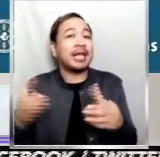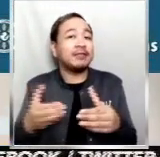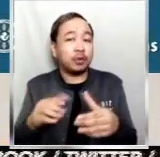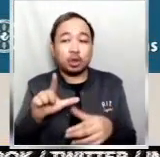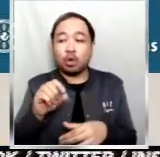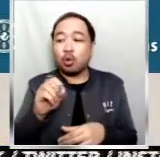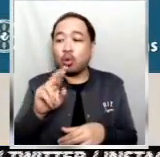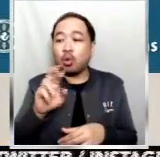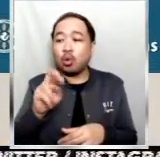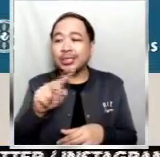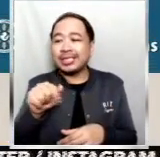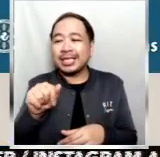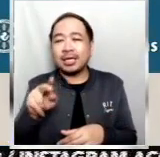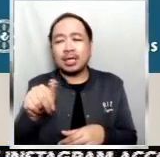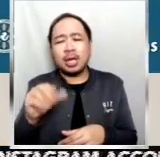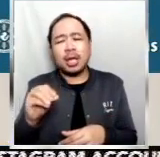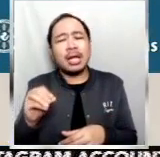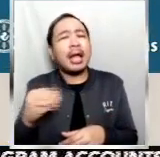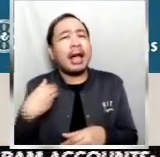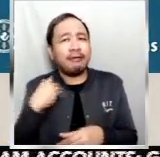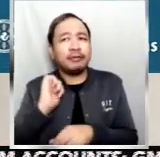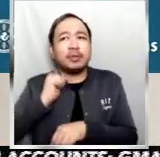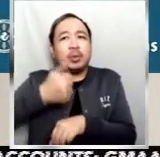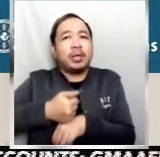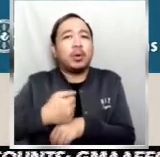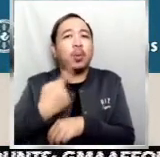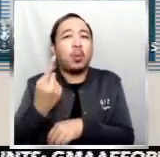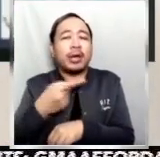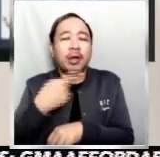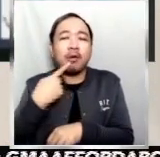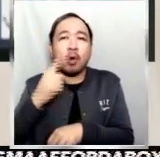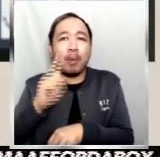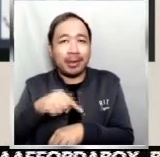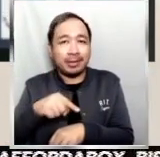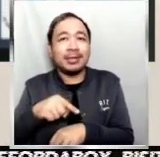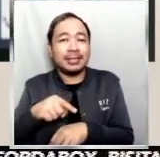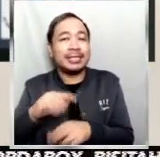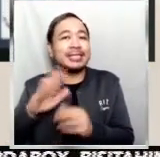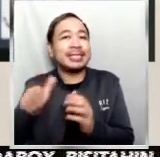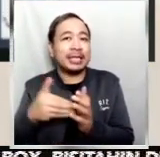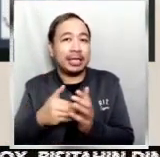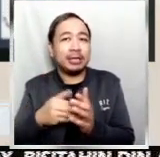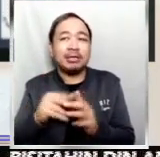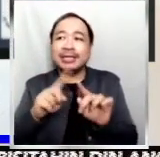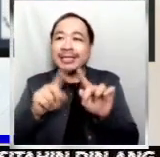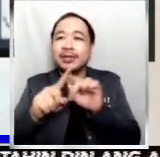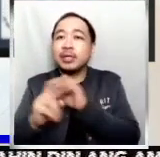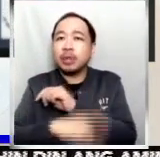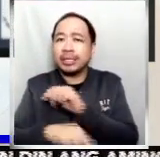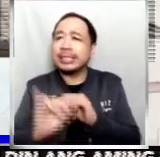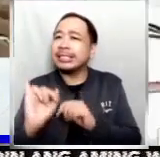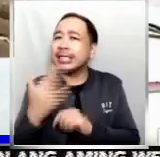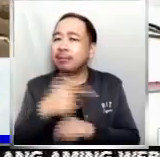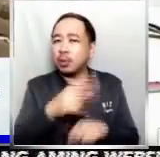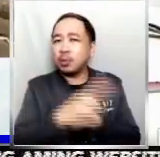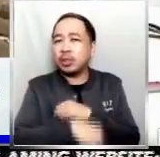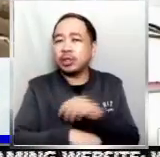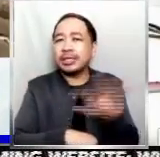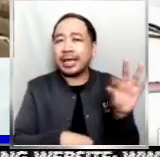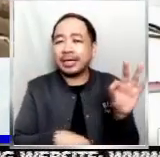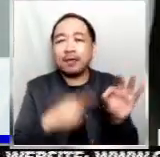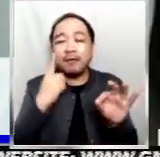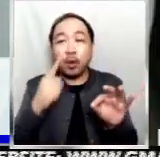One Oxygen Command Center sa iba't ibang rehiyon tulad ng ginawa sa Region 9 para matugunan ang pangangailangan sa medical oxygen. Ivan